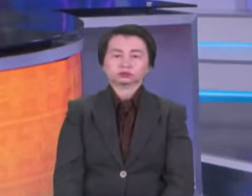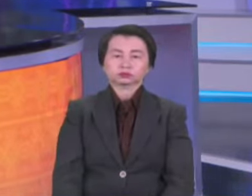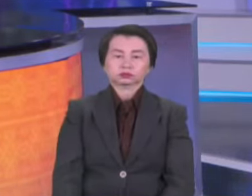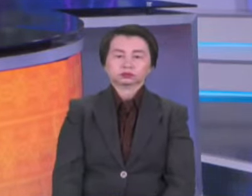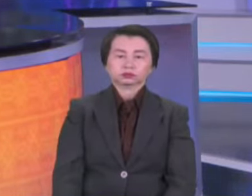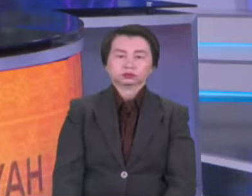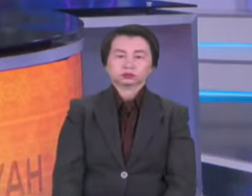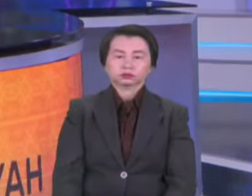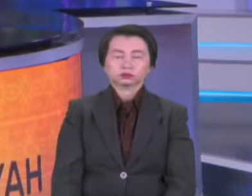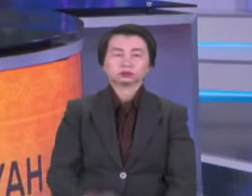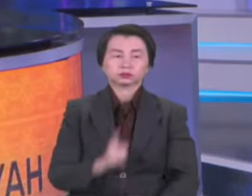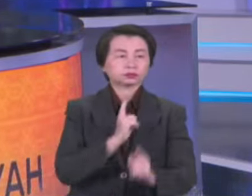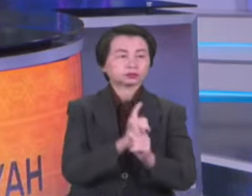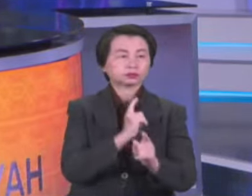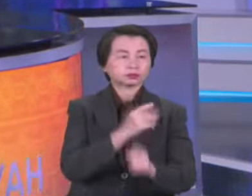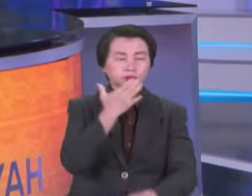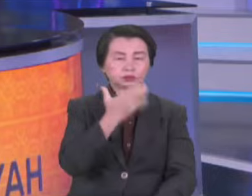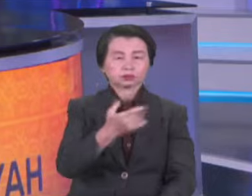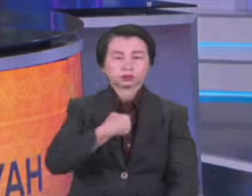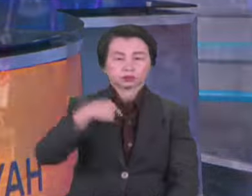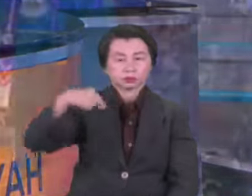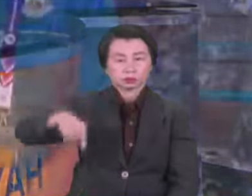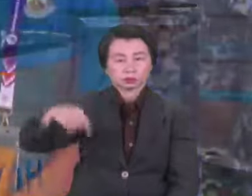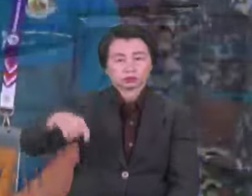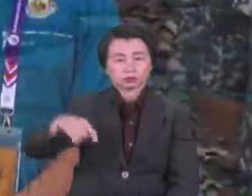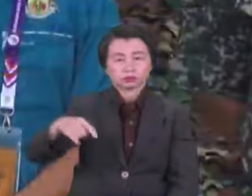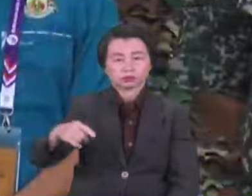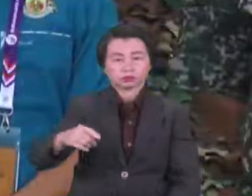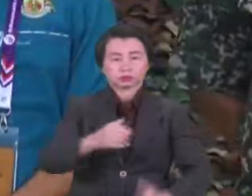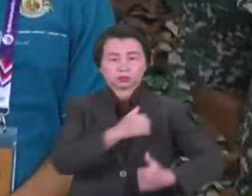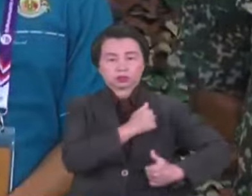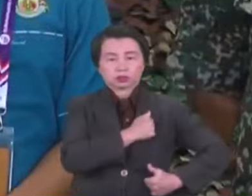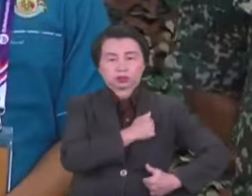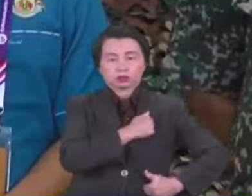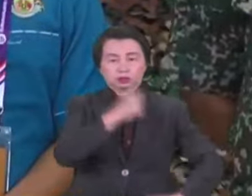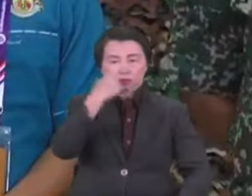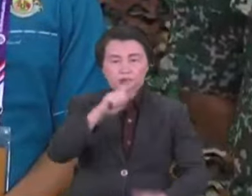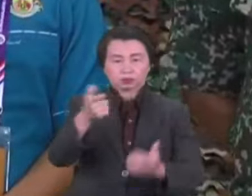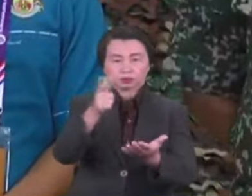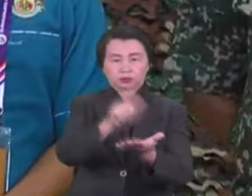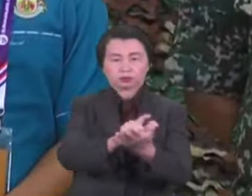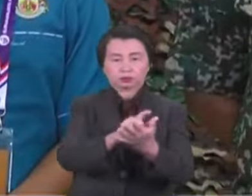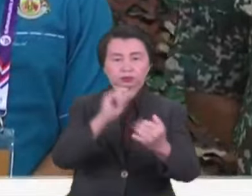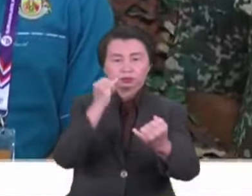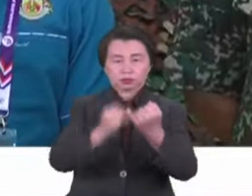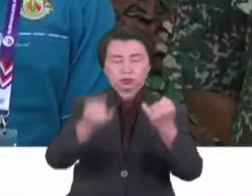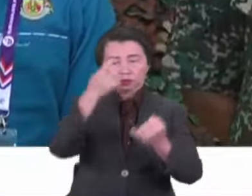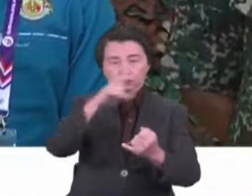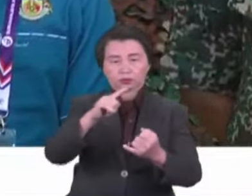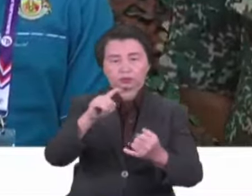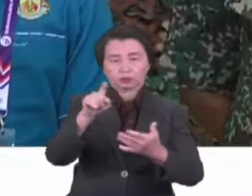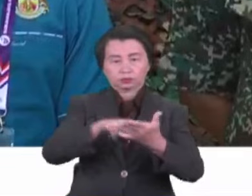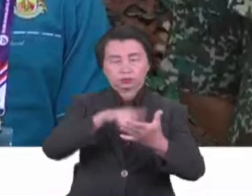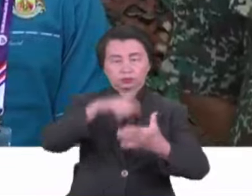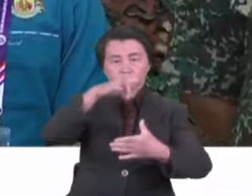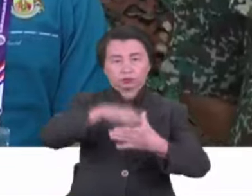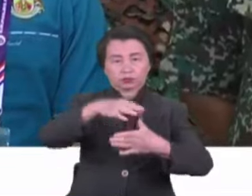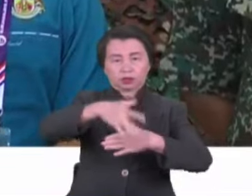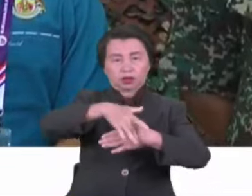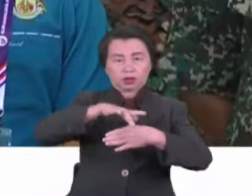Baik, betul tu Sahih. Terima kasih. Saya berada di Kem Mahkota untuk laporan terakhir undi awal bagi